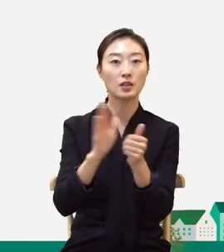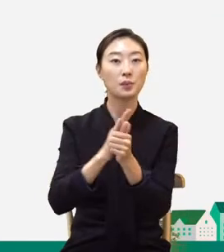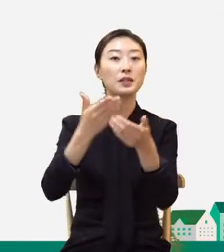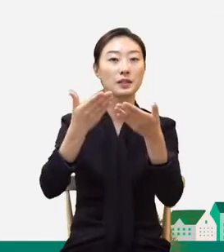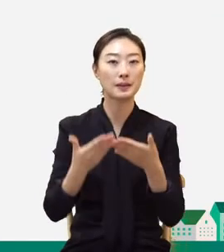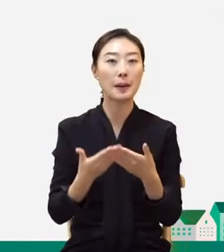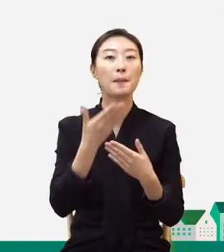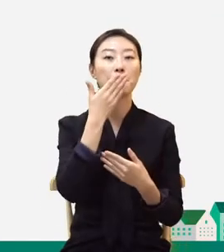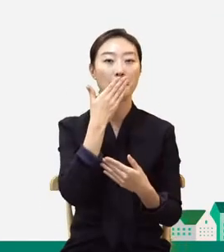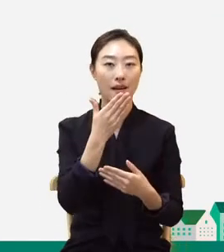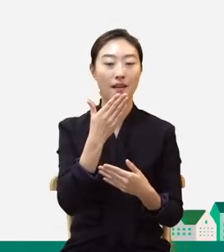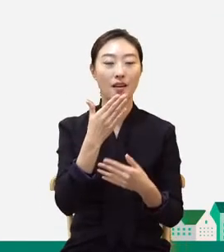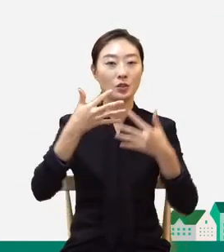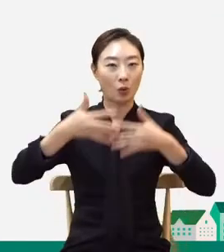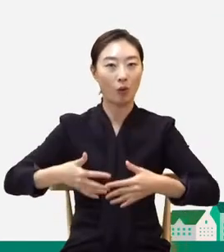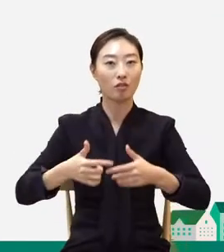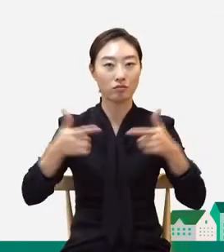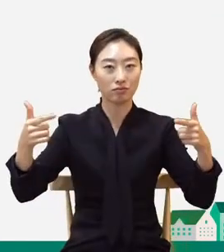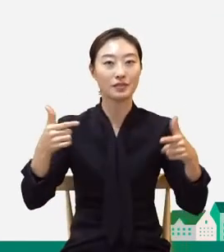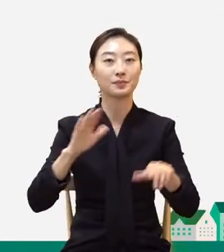이용이 가능해졌다는 점입니다.